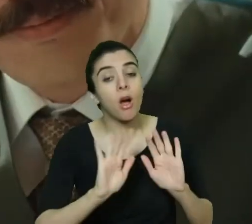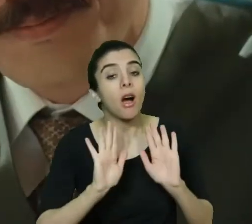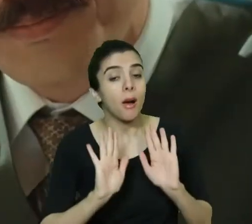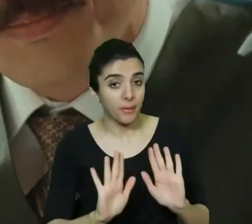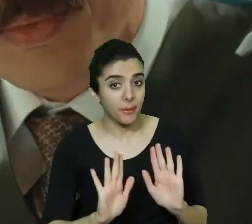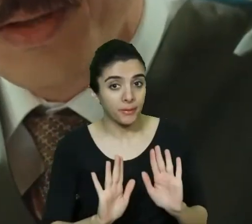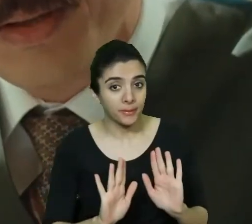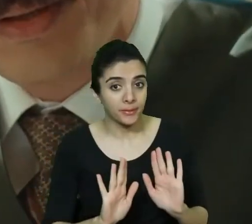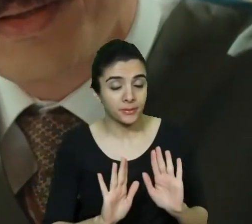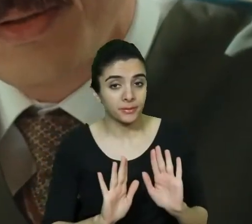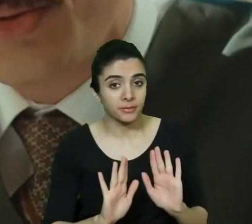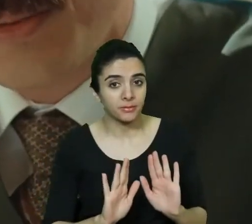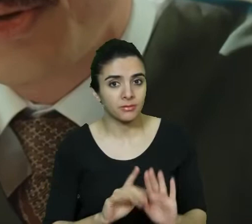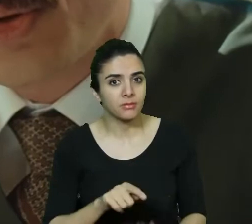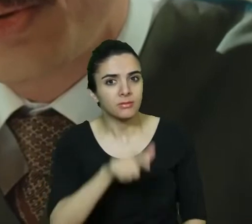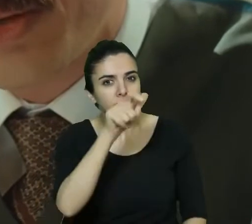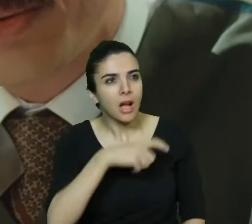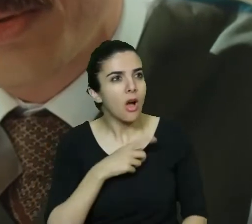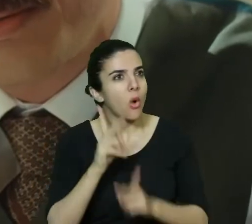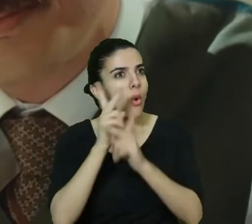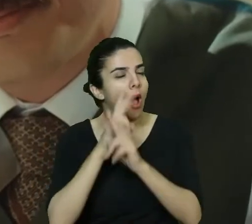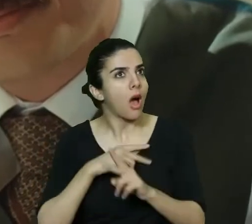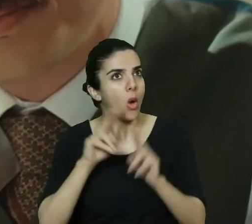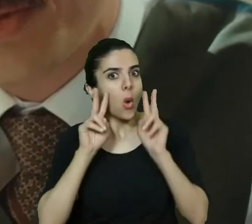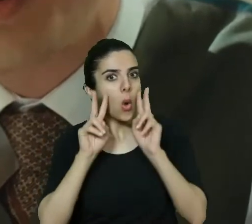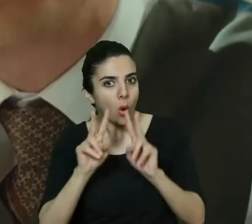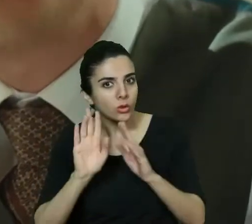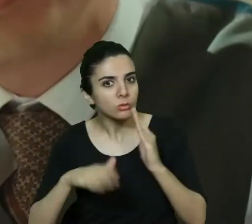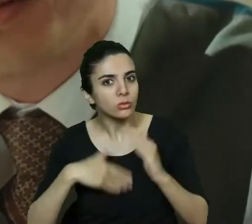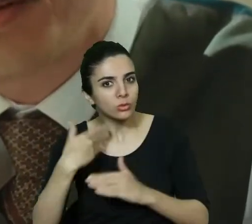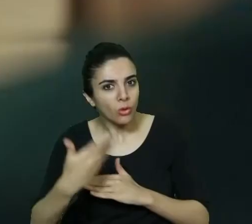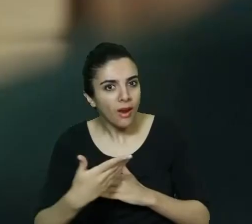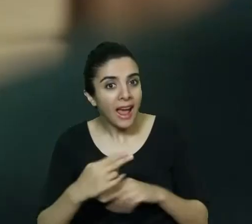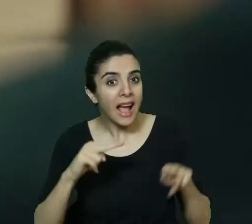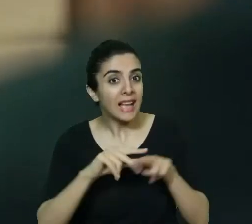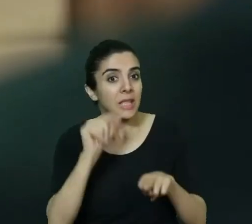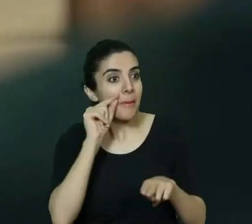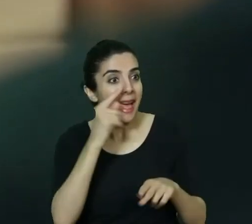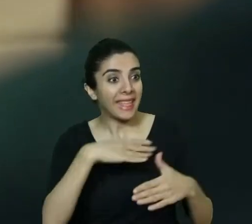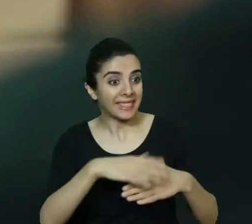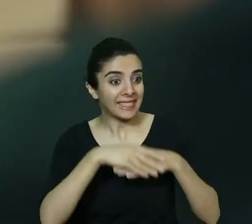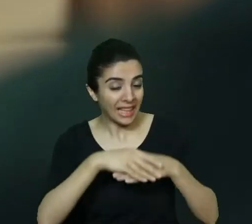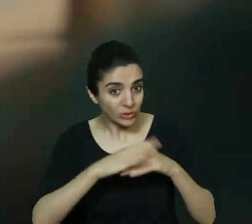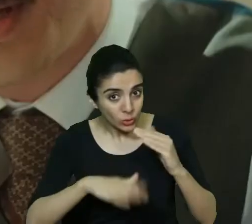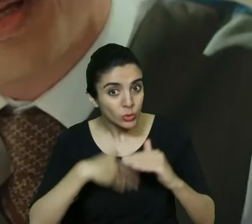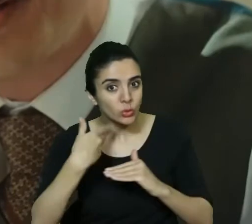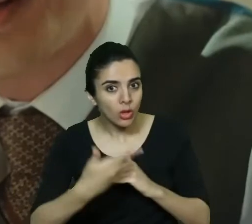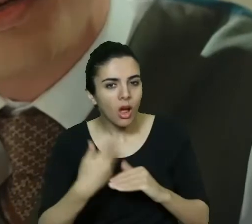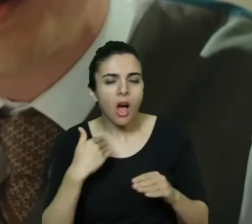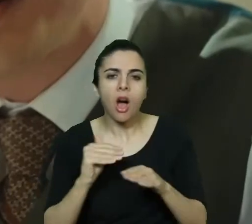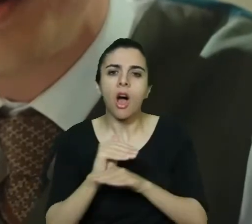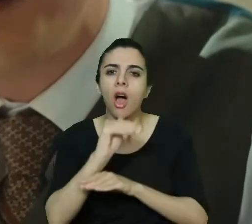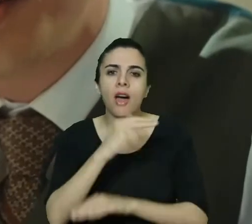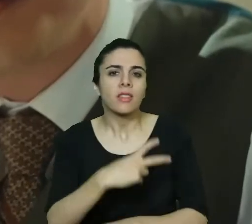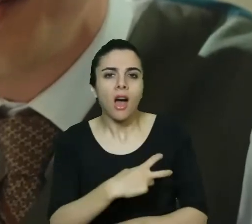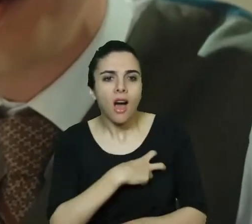Fakat seni rüyamda gördükten sonra, Kasım Bey'le tanıştıktan sonra hayata,